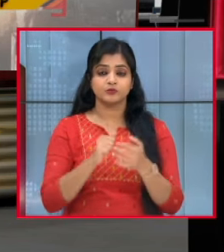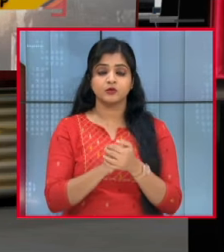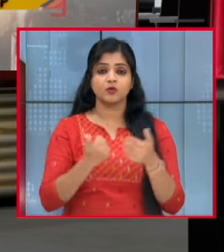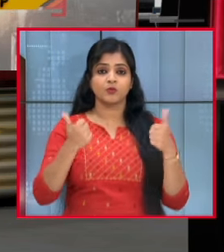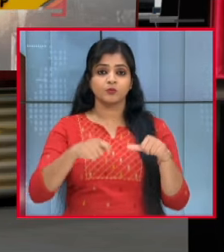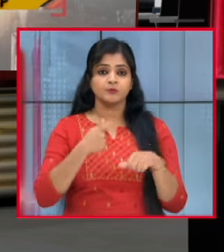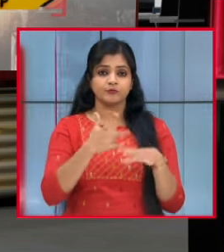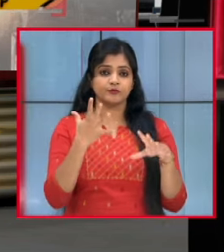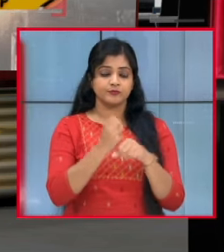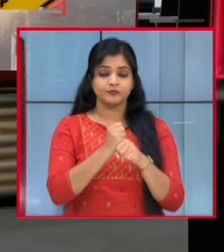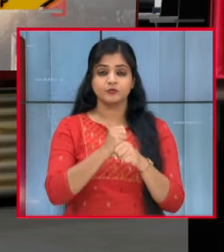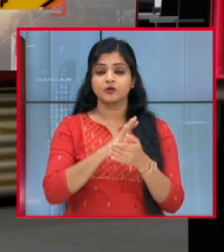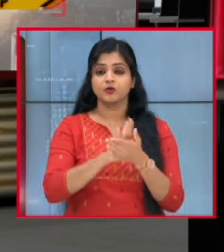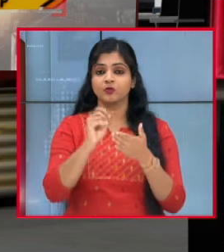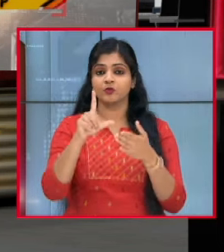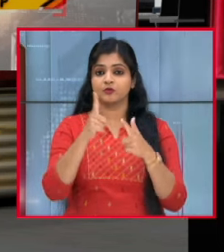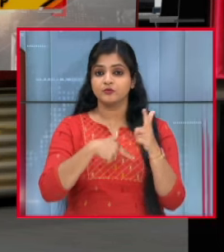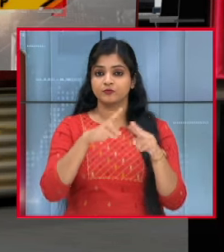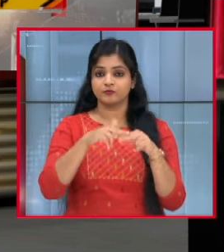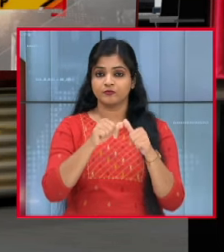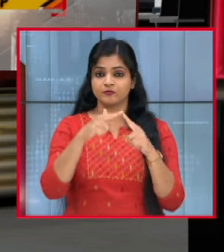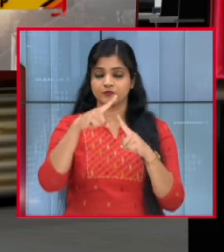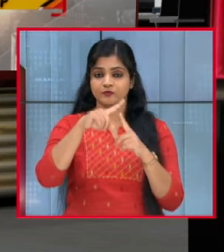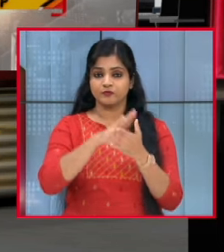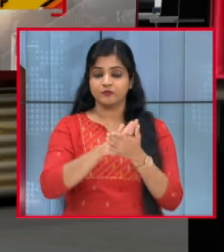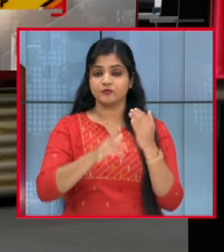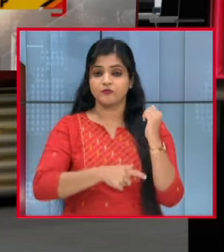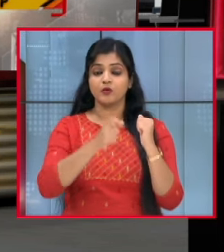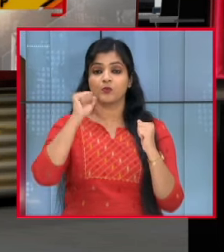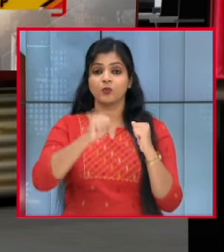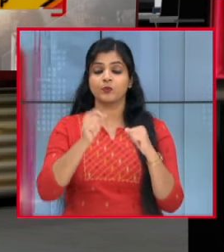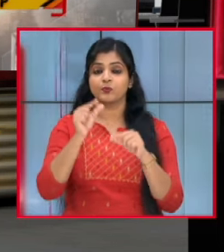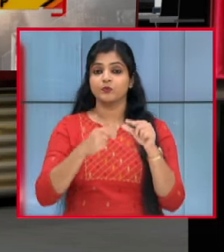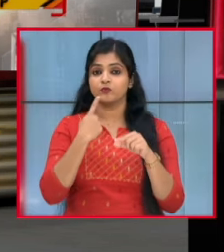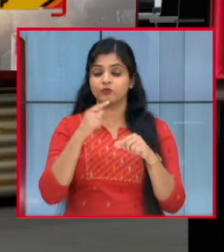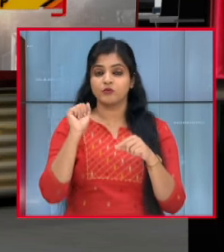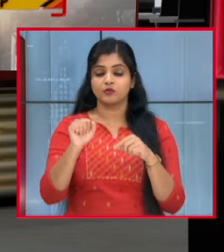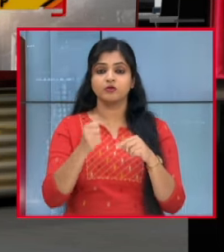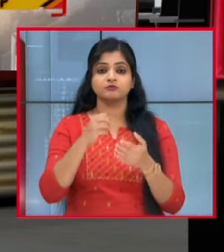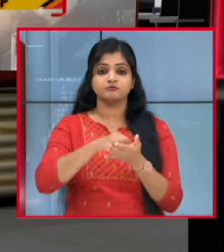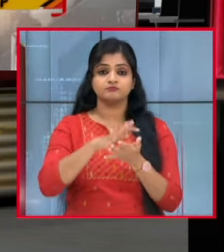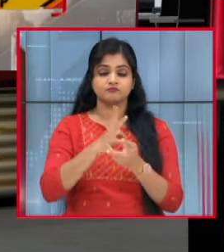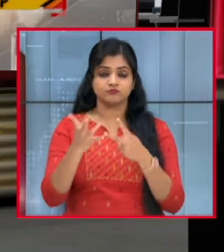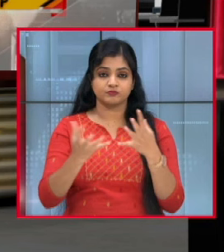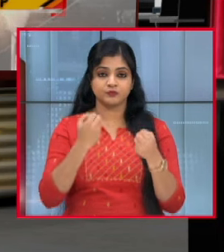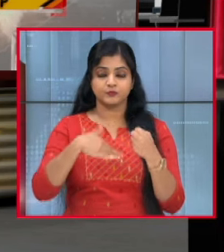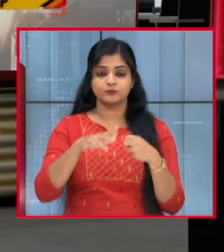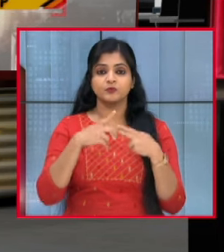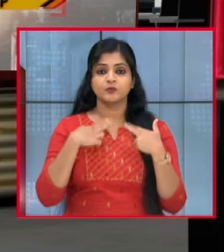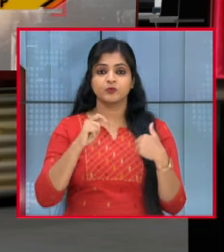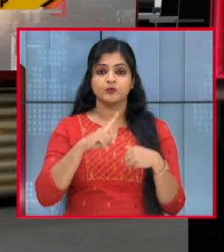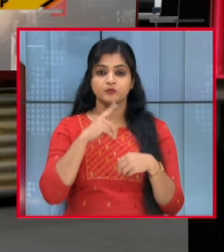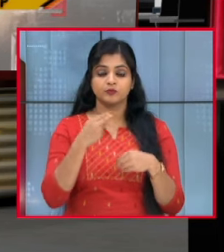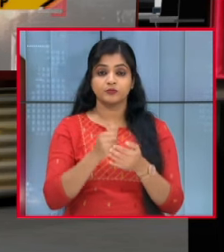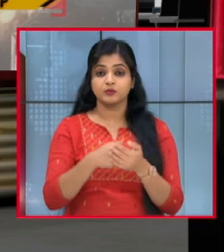കെട്ടിവെക്കാത്തതിനാൽ ഹോളി ഫെയ്ത്ത് ഫ്ളാറ്റ് ഉടമകളുടെ വസ്തുവകകൾ ജപ്തി ചെയ്യാൻ കോടതി ഉത്തരവിട്ടു. കെട്ടിട നിർമ്മാണവുമായി ബന്ധപ്പെട്ട വിഷയത്തിൽ ഈ മാസം 28-ന്